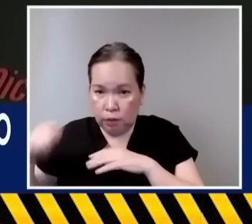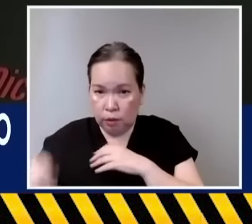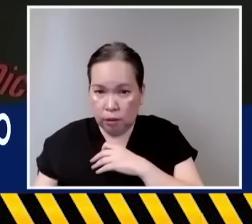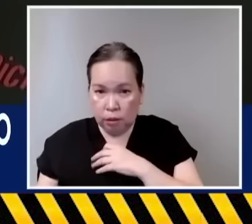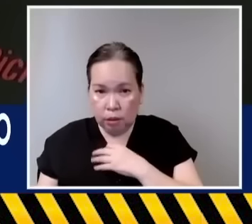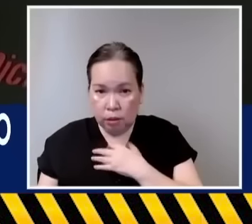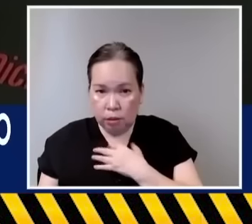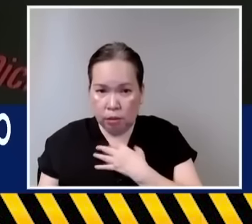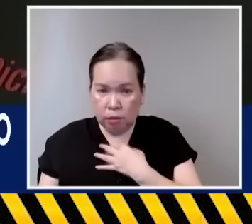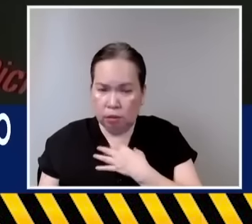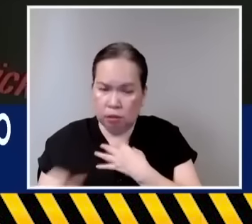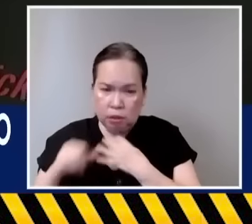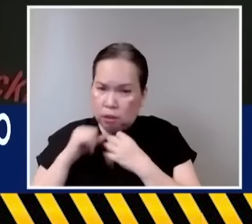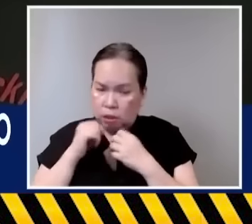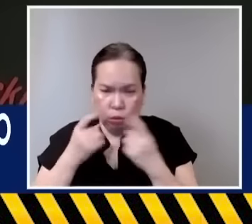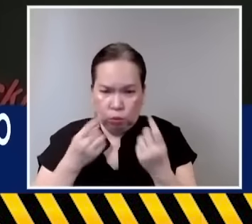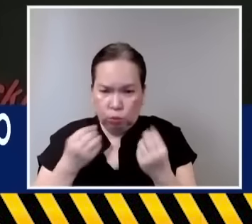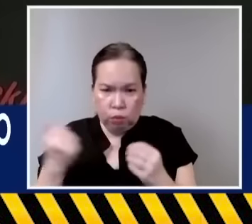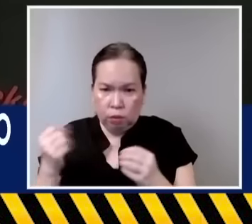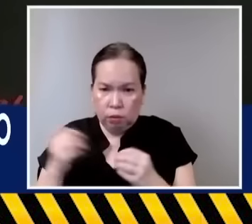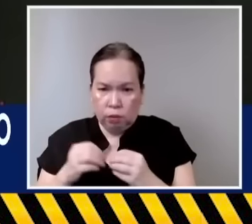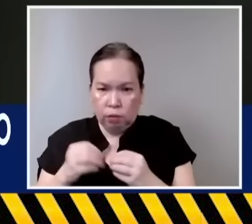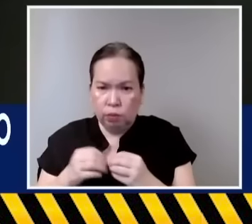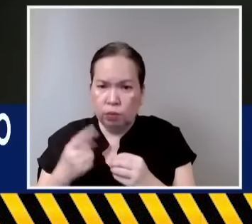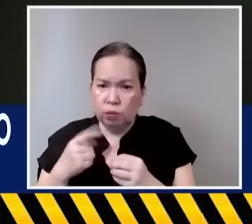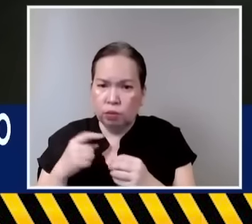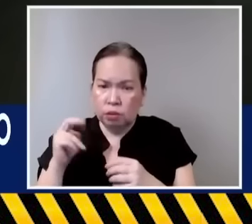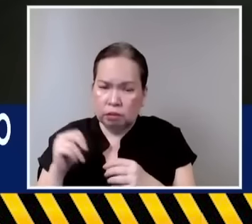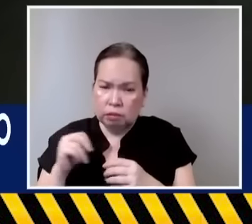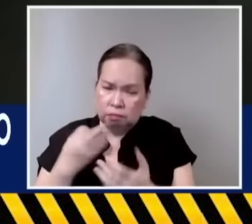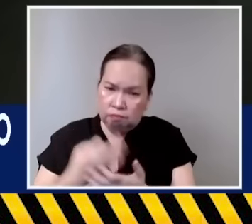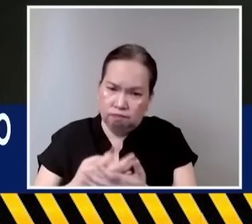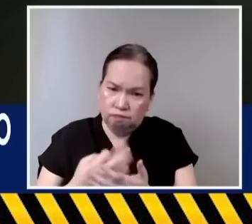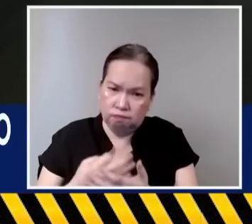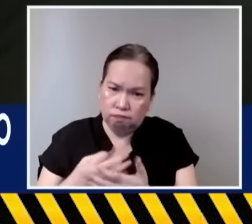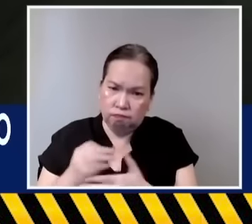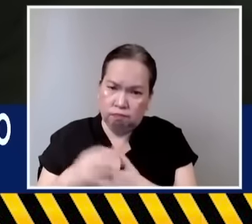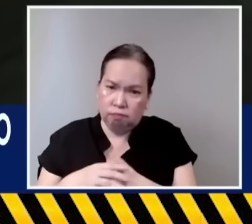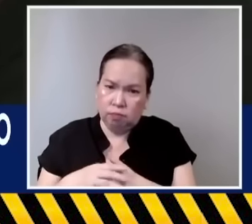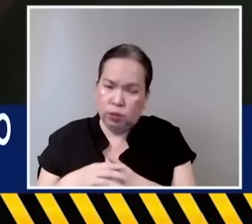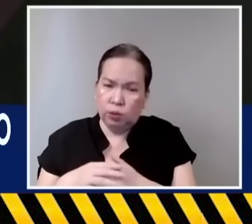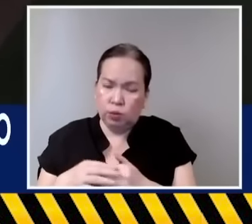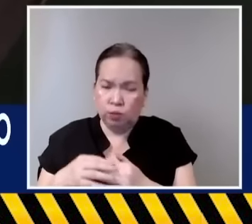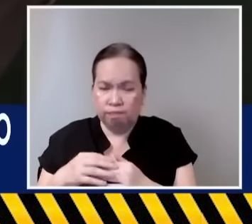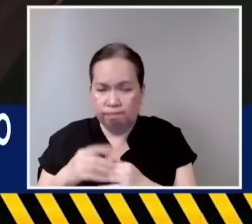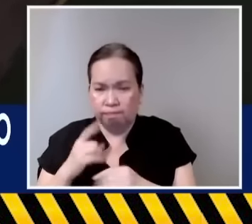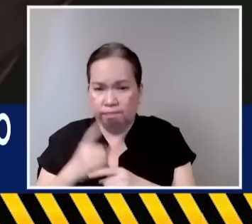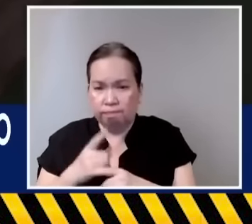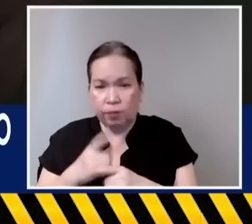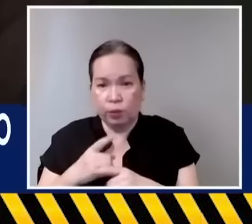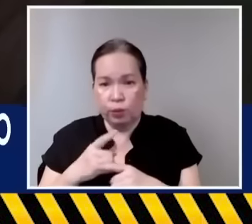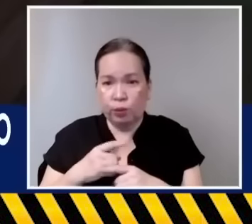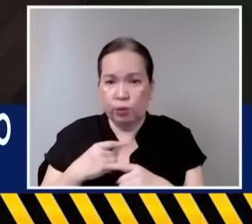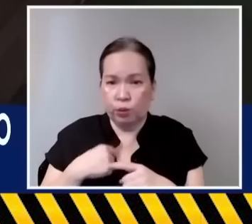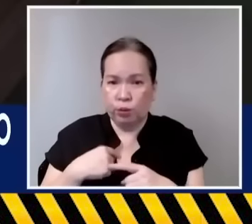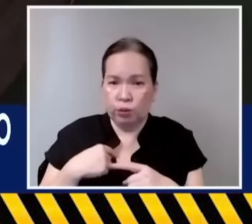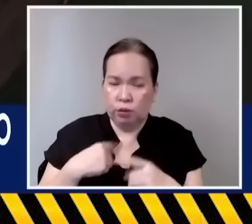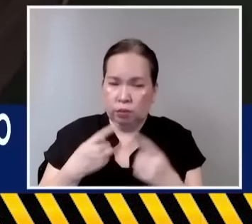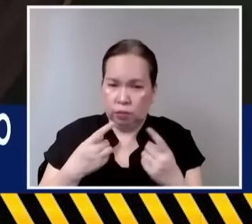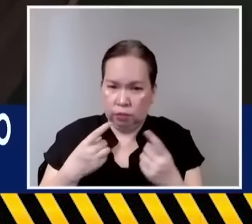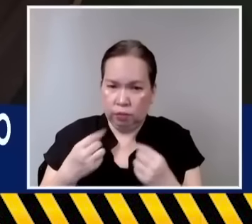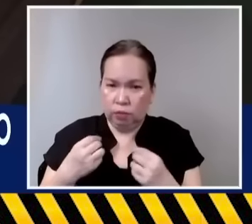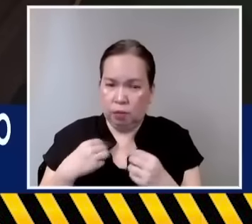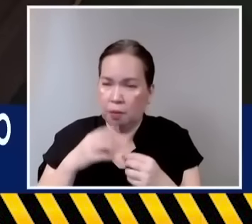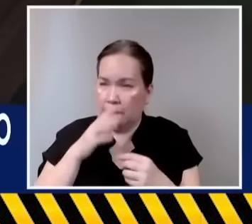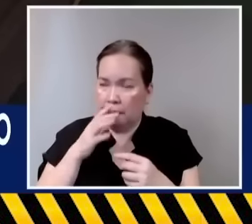ko na po nauulitin. Kaya ginawa ko naman to dahil sa financial po. Dahil ako lang po kasi inasahan ng nanay ko tulad po